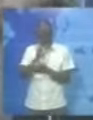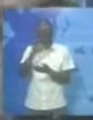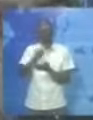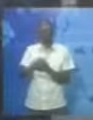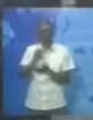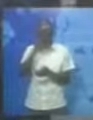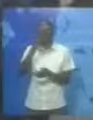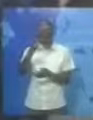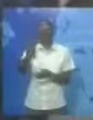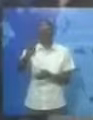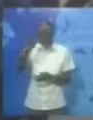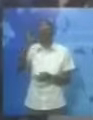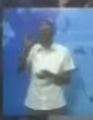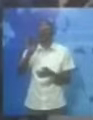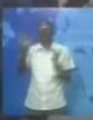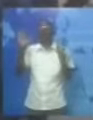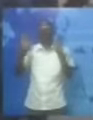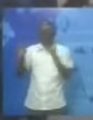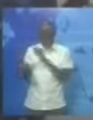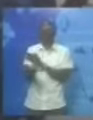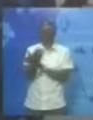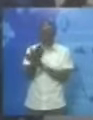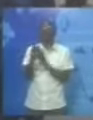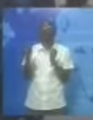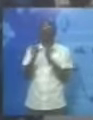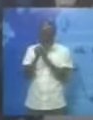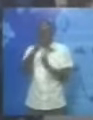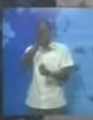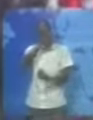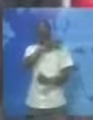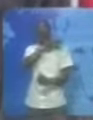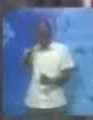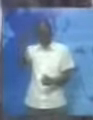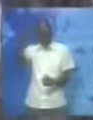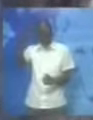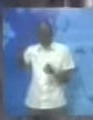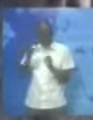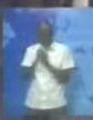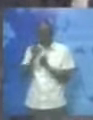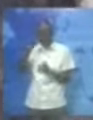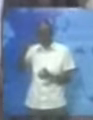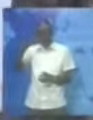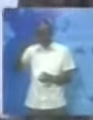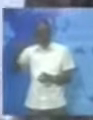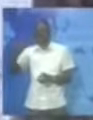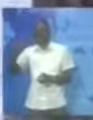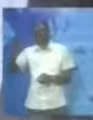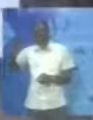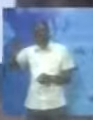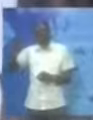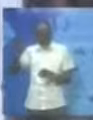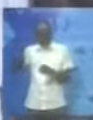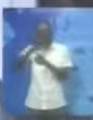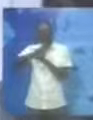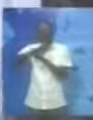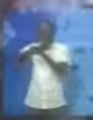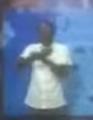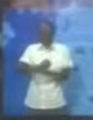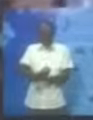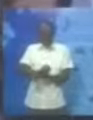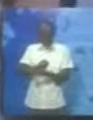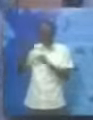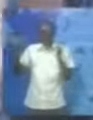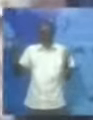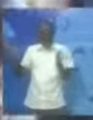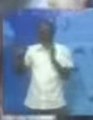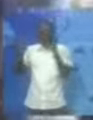sont retrouvés ce dimanche matin avec à leur tête le doyen Mustapha Alassane du Niger pour la traditionnelle cérémonie de